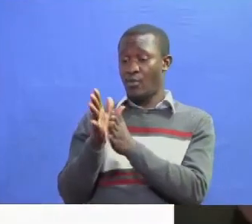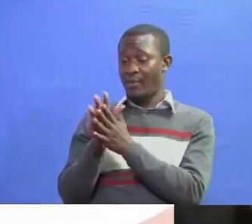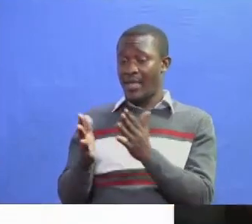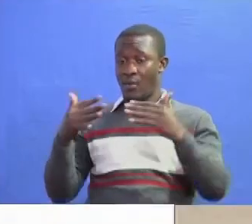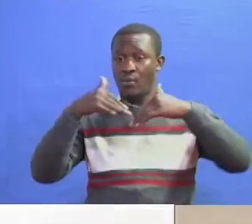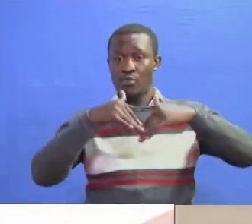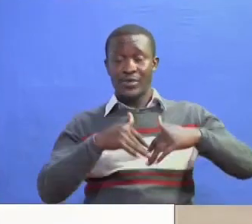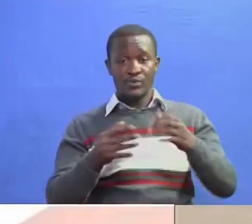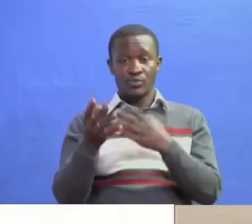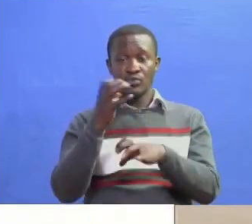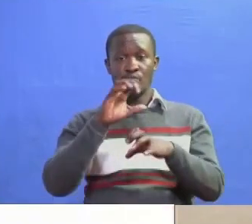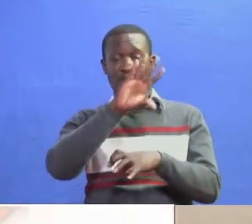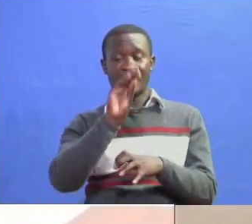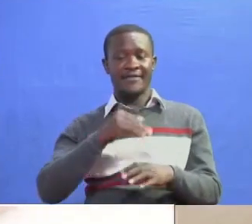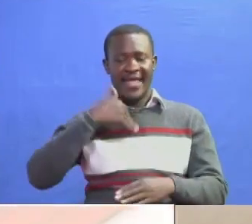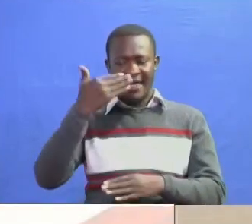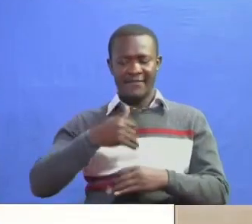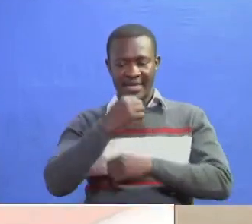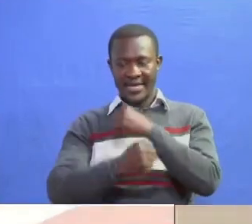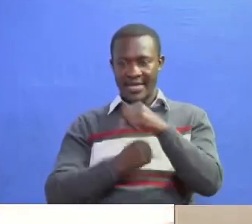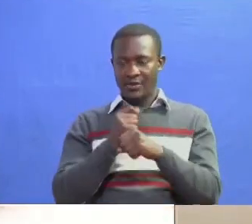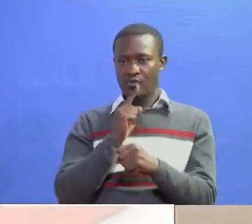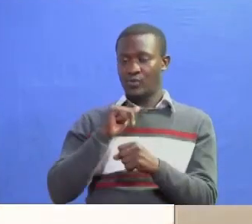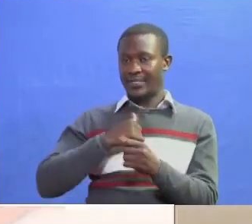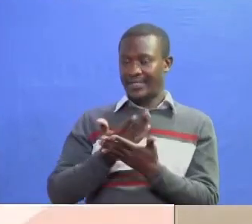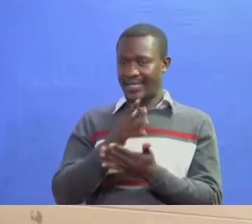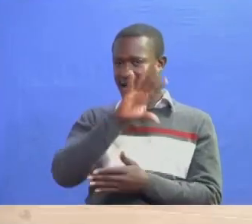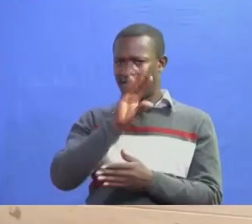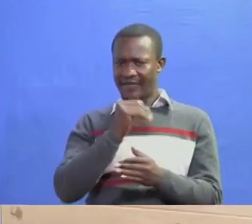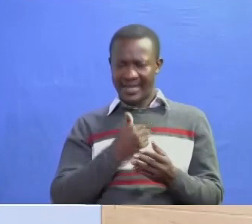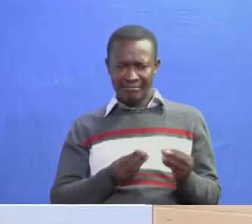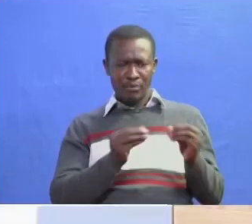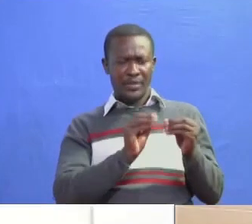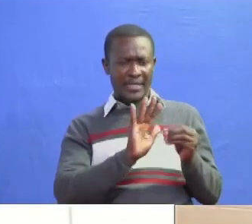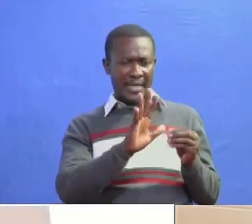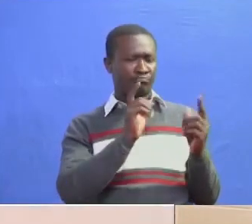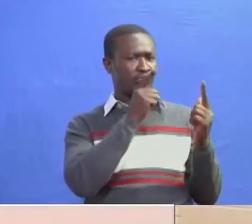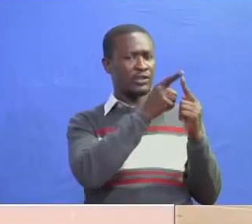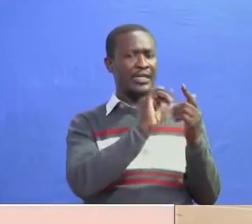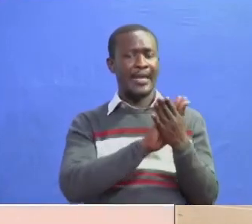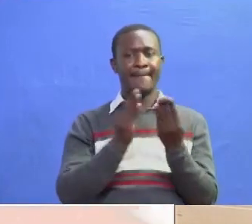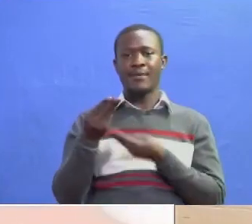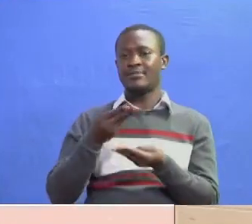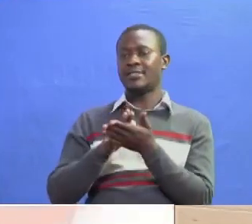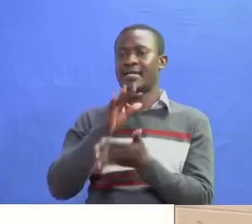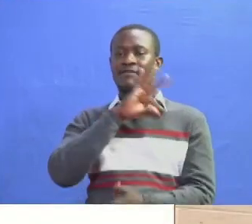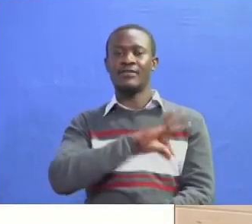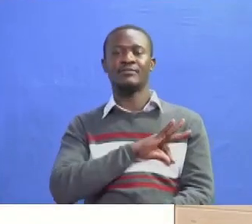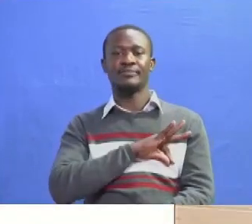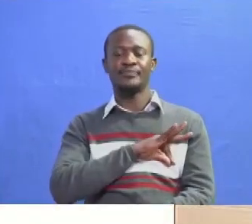la Afrika kila mwaka katika juhudi za kuhakikisha bara hili linafikia malengo yake katika sekta ya biashara na uwekezaji.